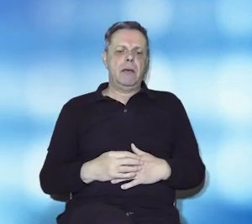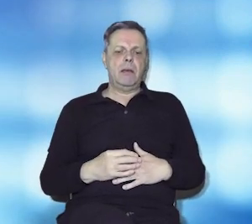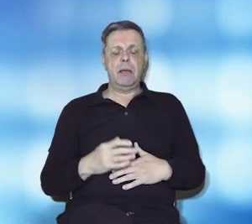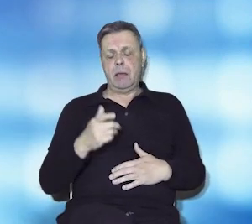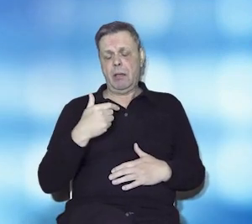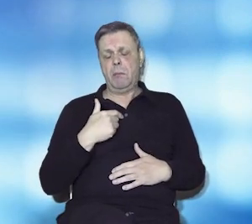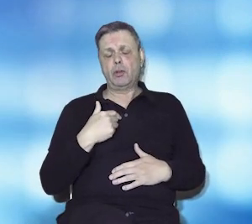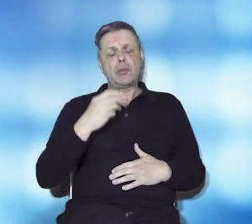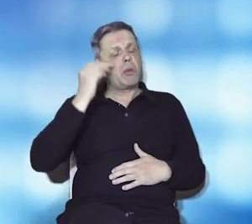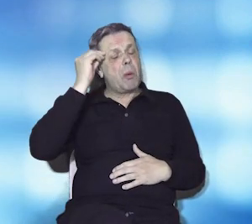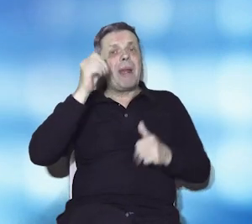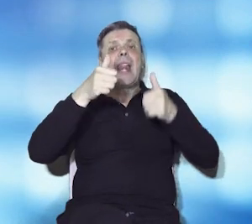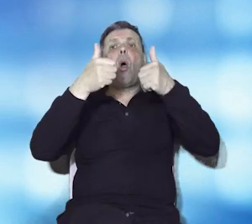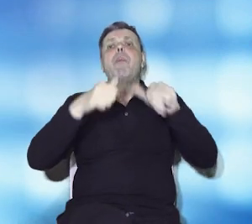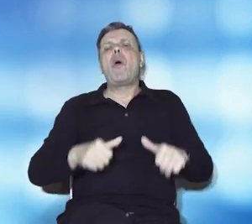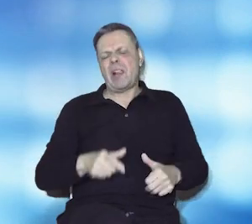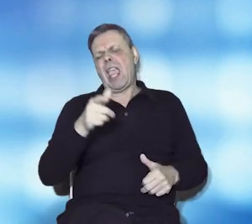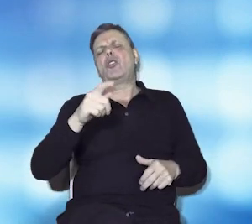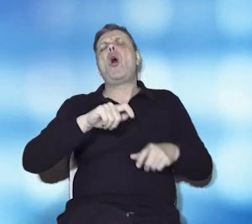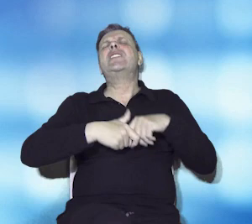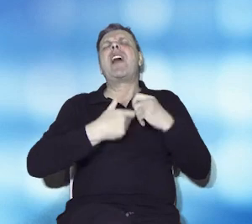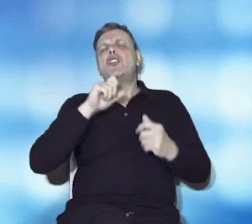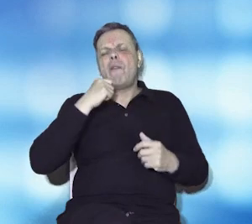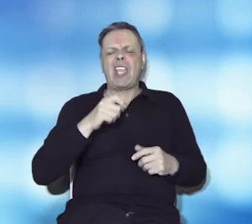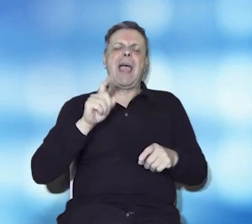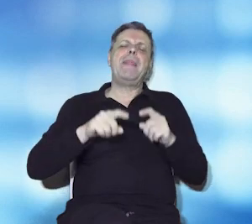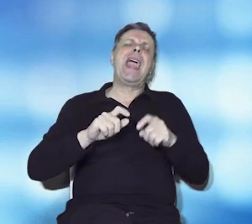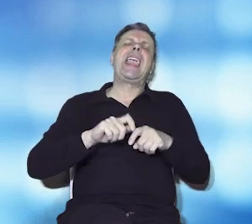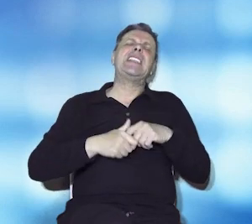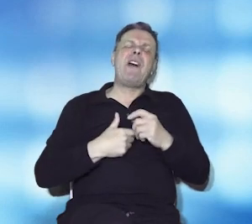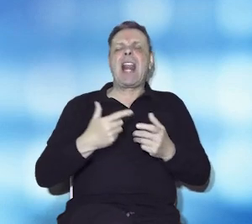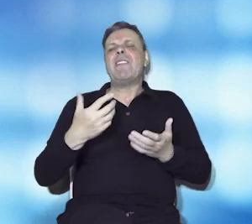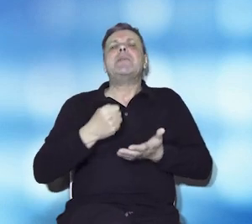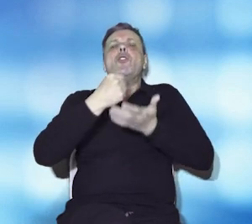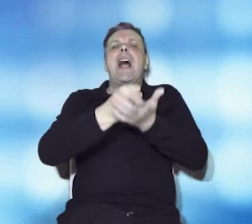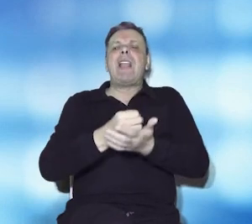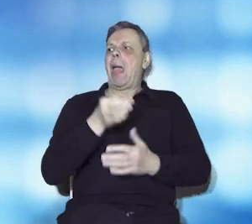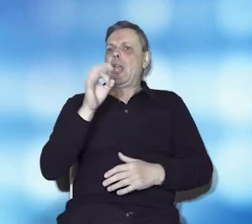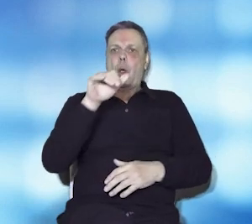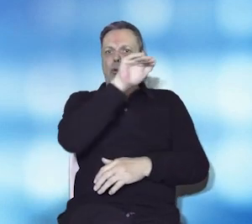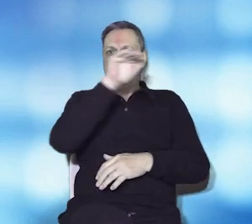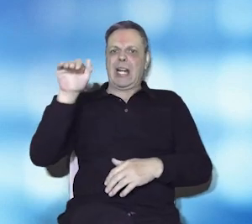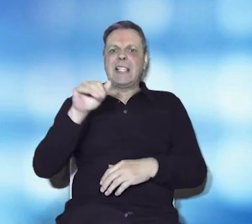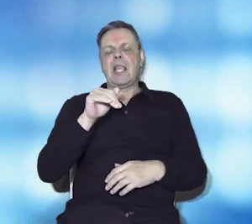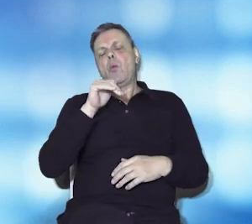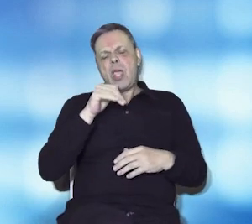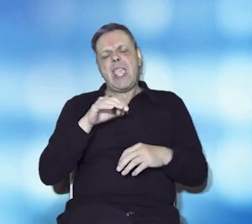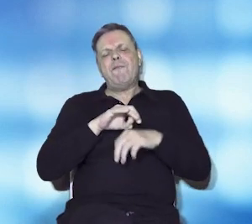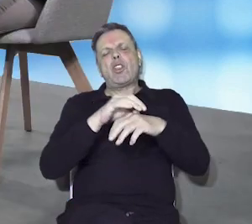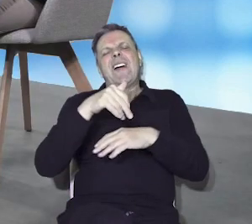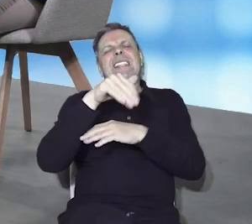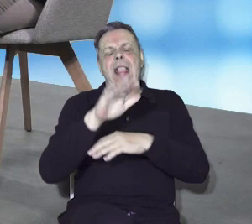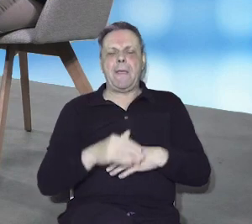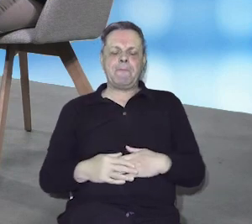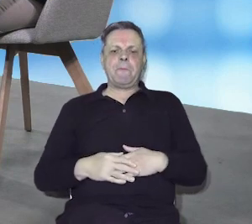spomenuli, oblikuje vas kao čovjeka. Neke stvari vas postavi na prave razine i svaki put dalje vodi u pravom smjeru.